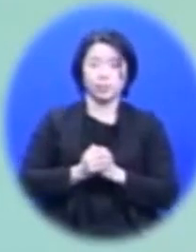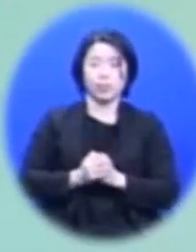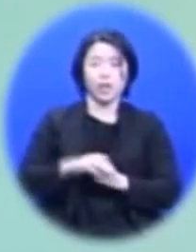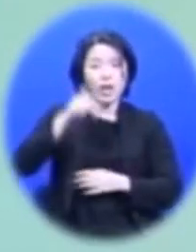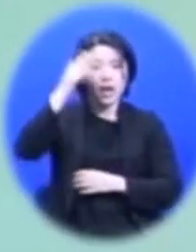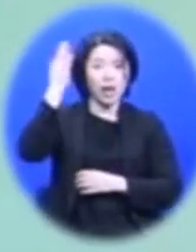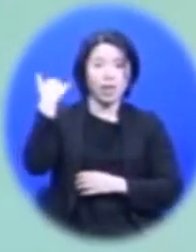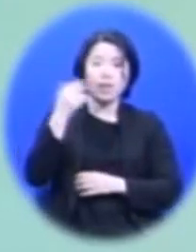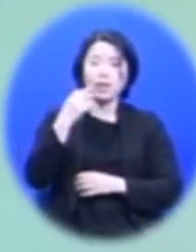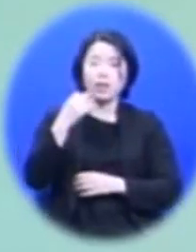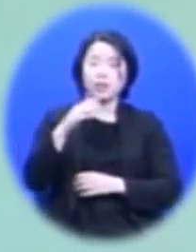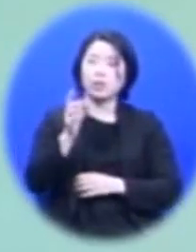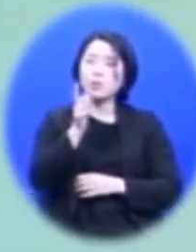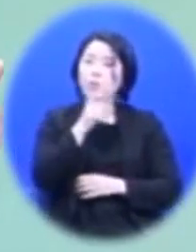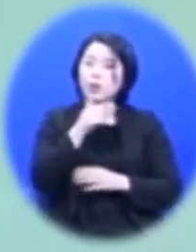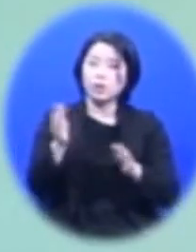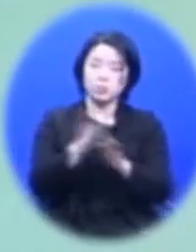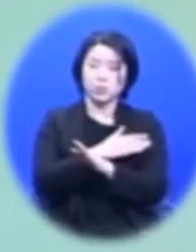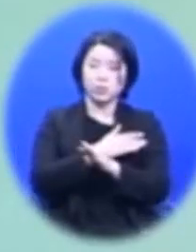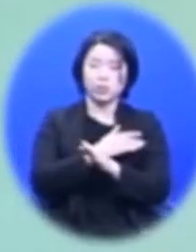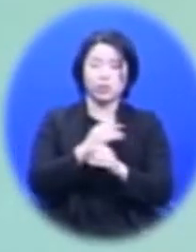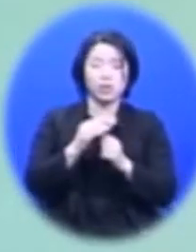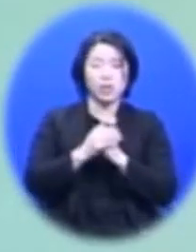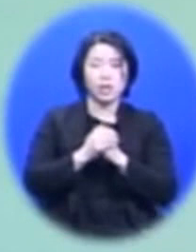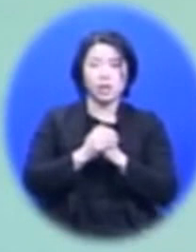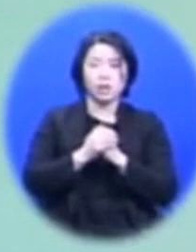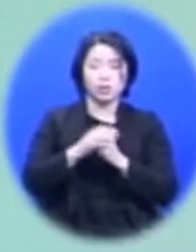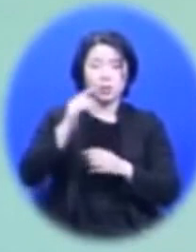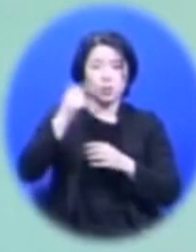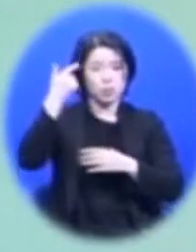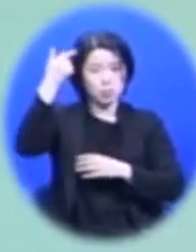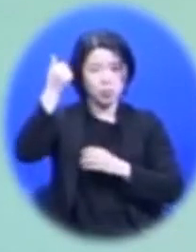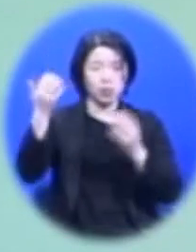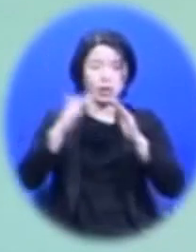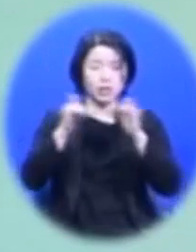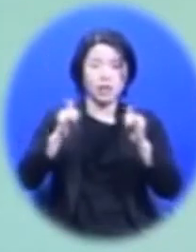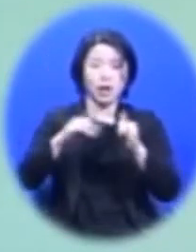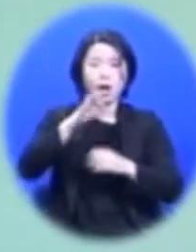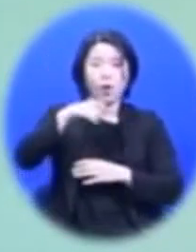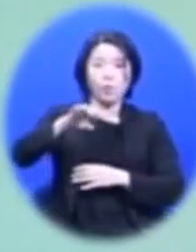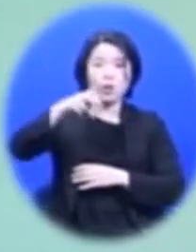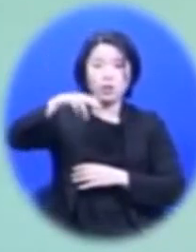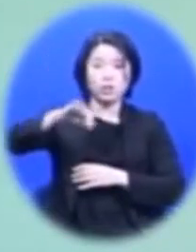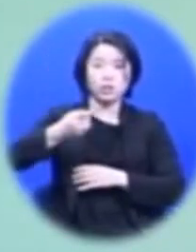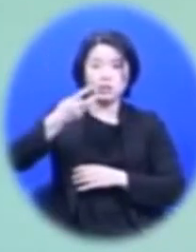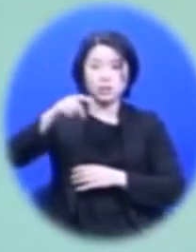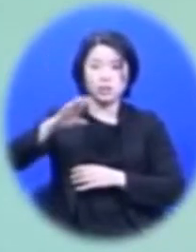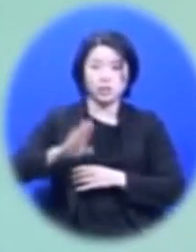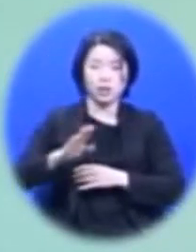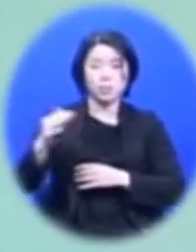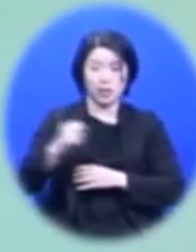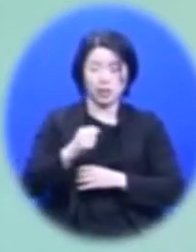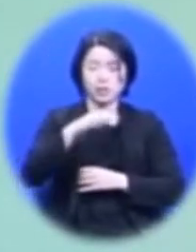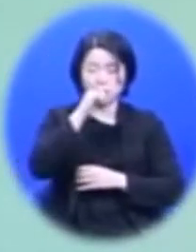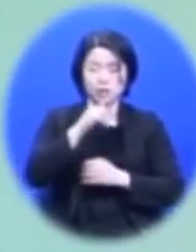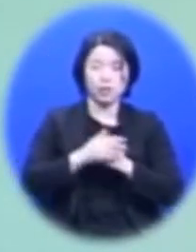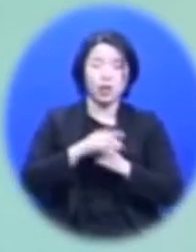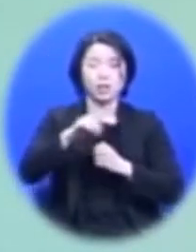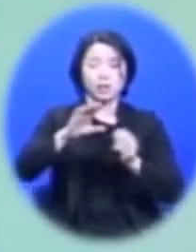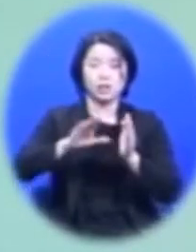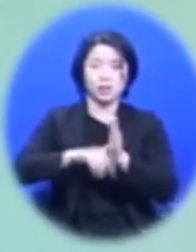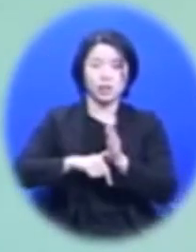지난 월요일부터 목회자 워크숍을 가졌습니다. 근데 그때 이제 서로